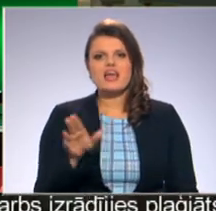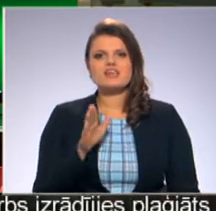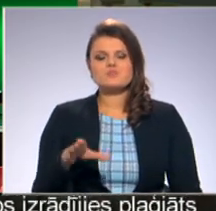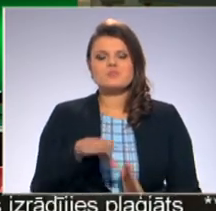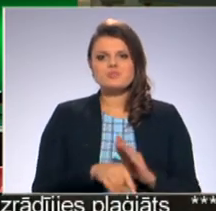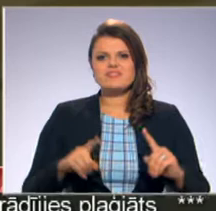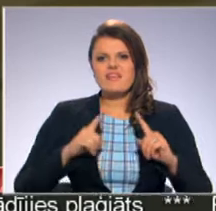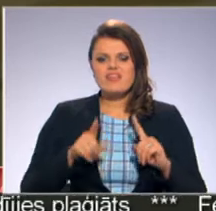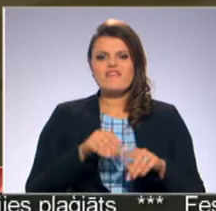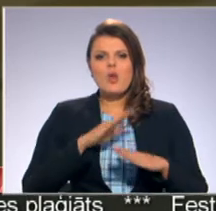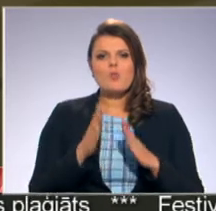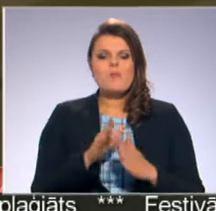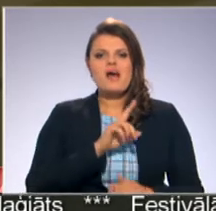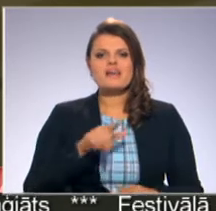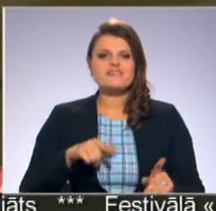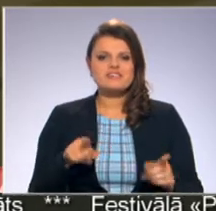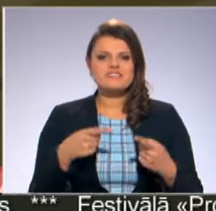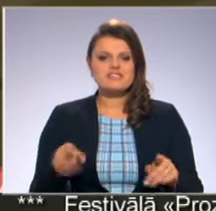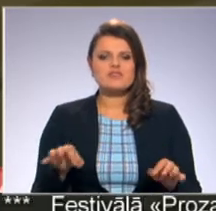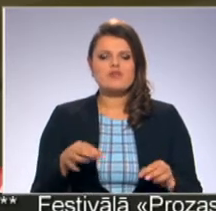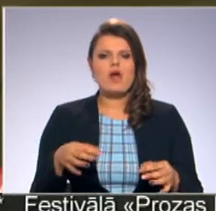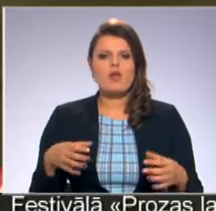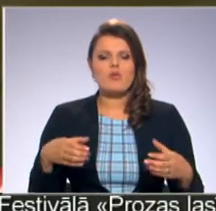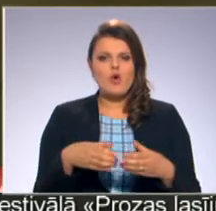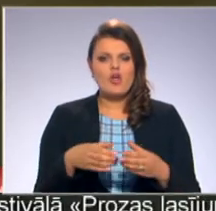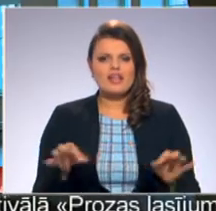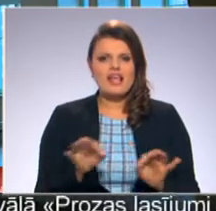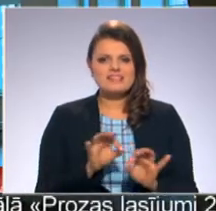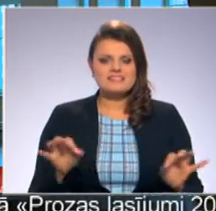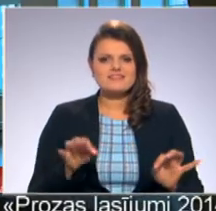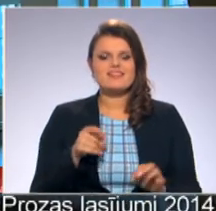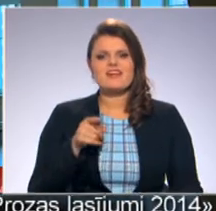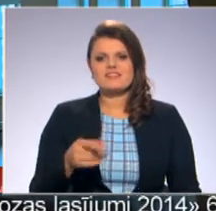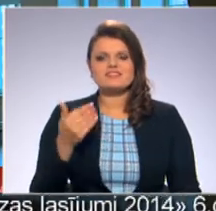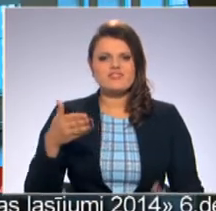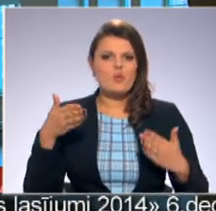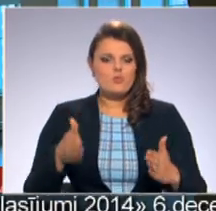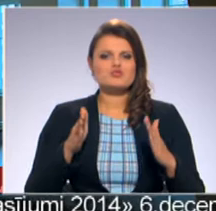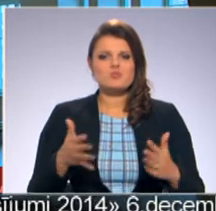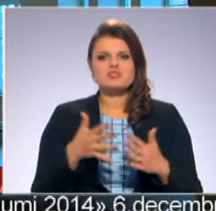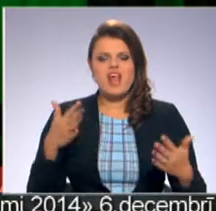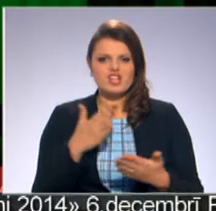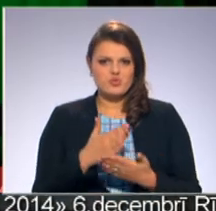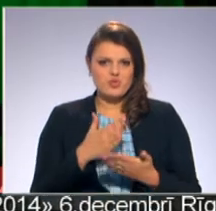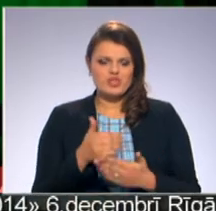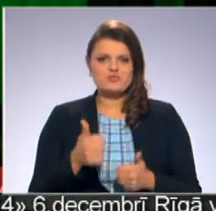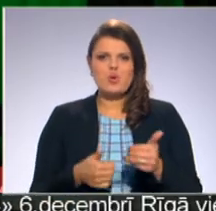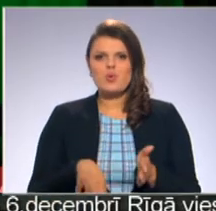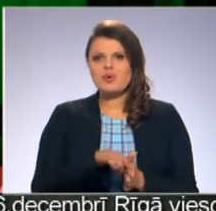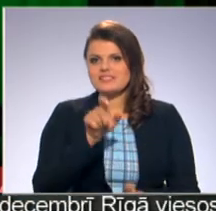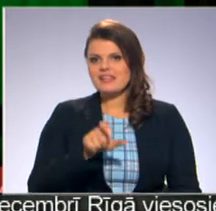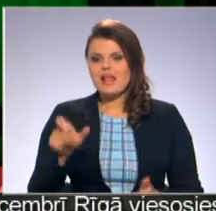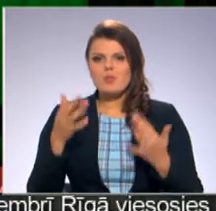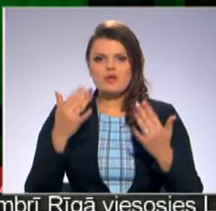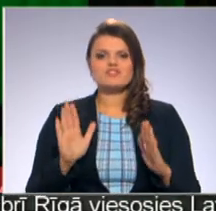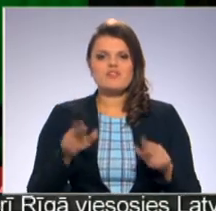finālā vēl kopā ar Latvijas Nacionālo orķestri, es domāju, ka viņiem tas savā mūžā būs liels notikums. Konkursa dalībnieku sniegumu var